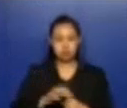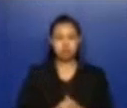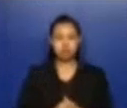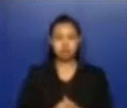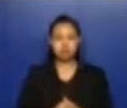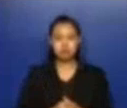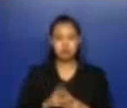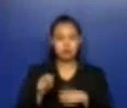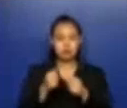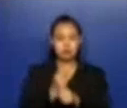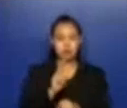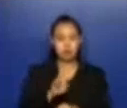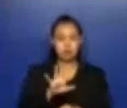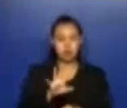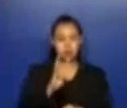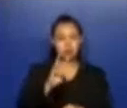2562อยู่ที่ร้อยละ